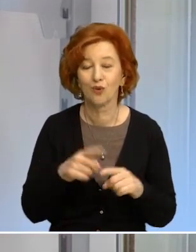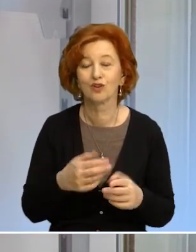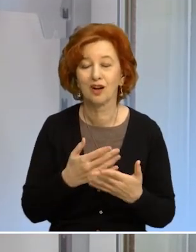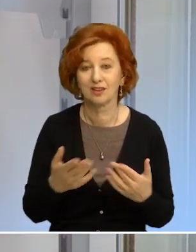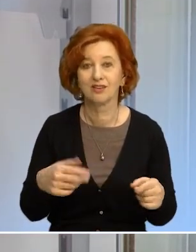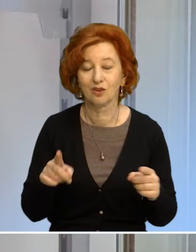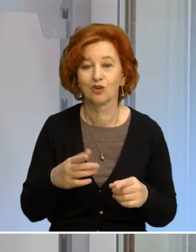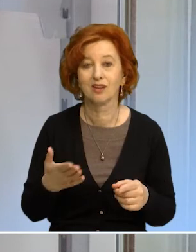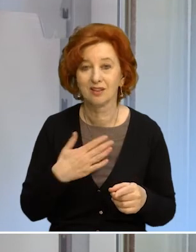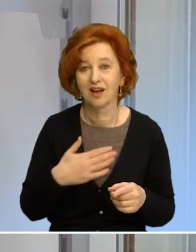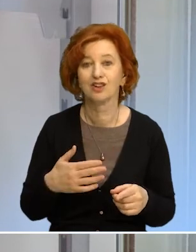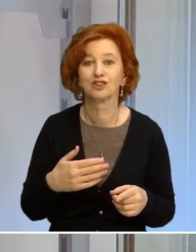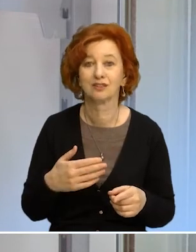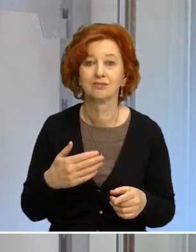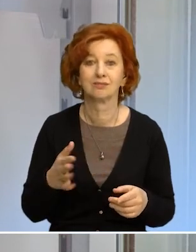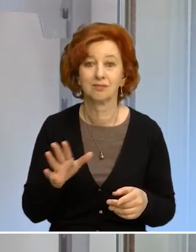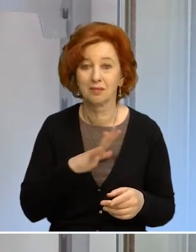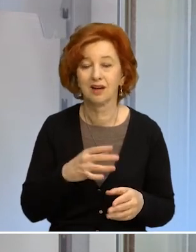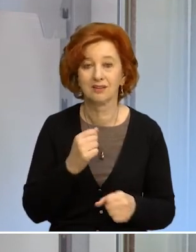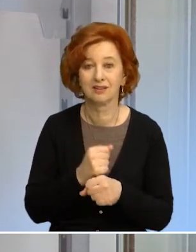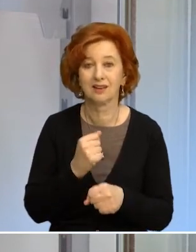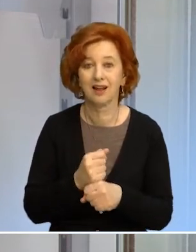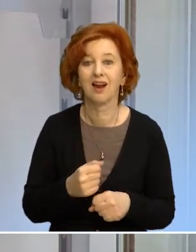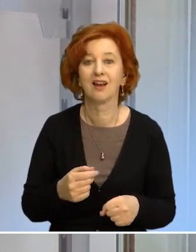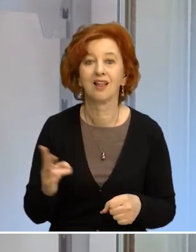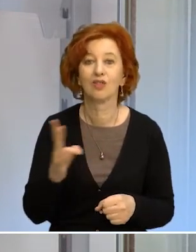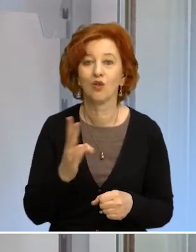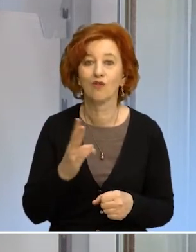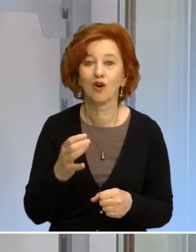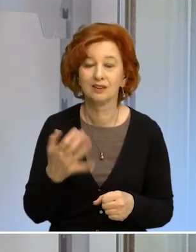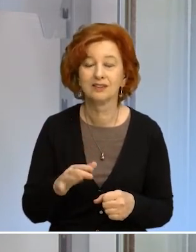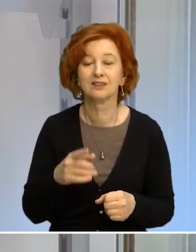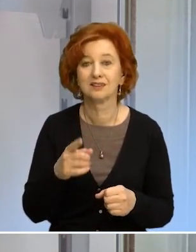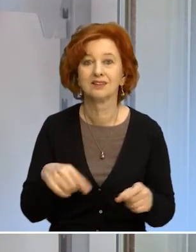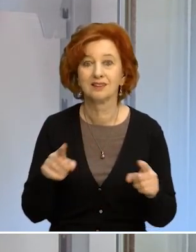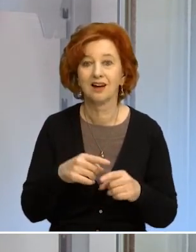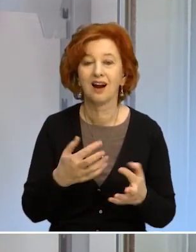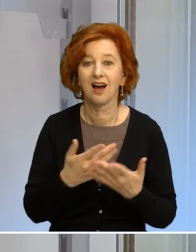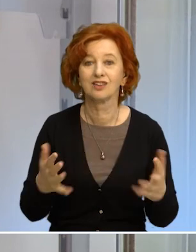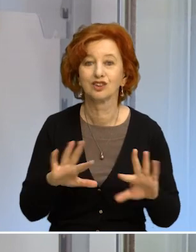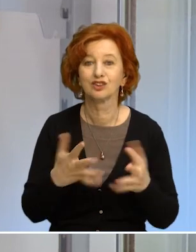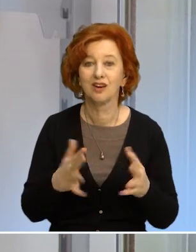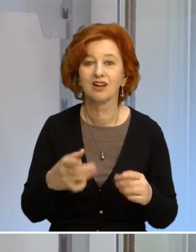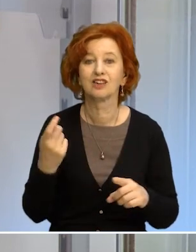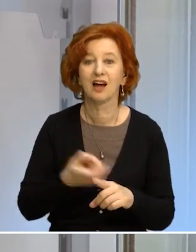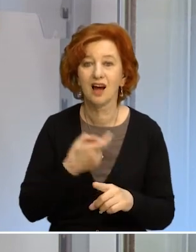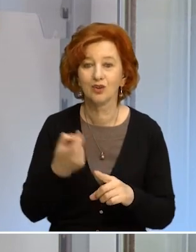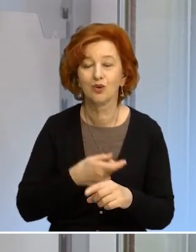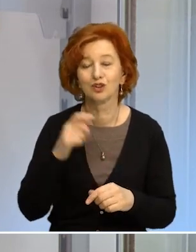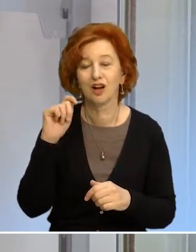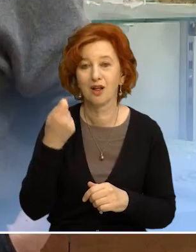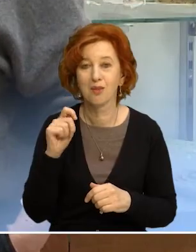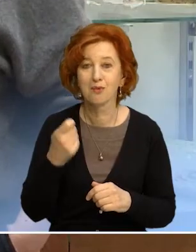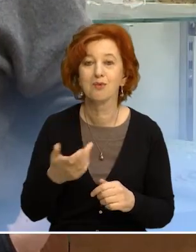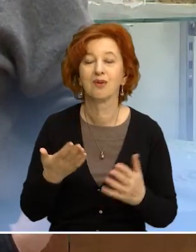теста с говядиной, а наша начинка – это те же самые малороссийские, украинские шкварки. Это картошка,